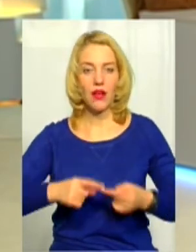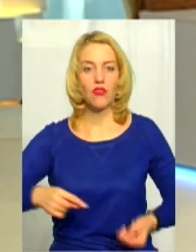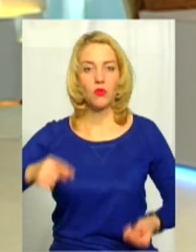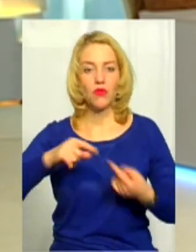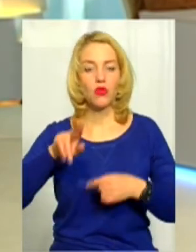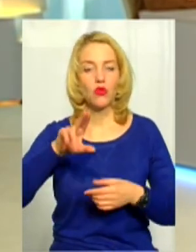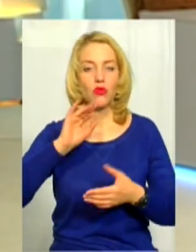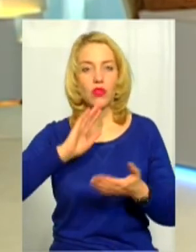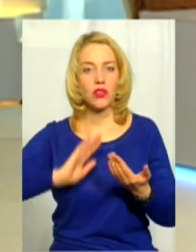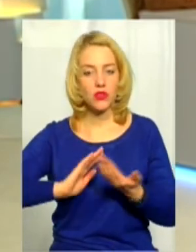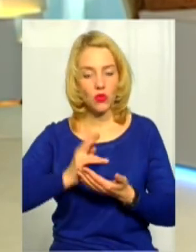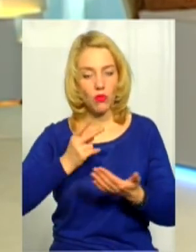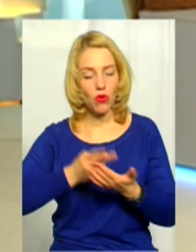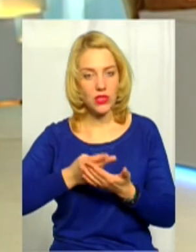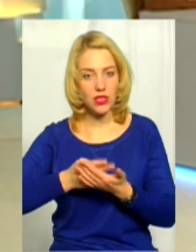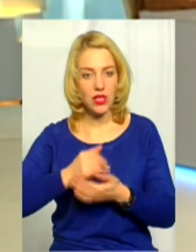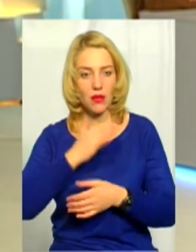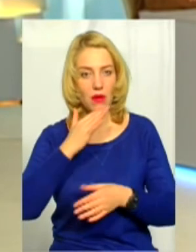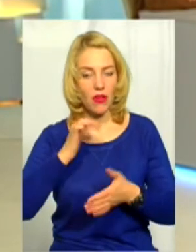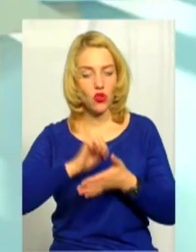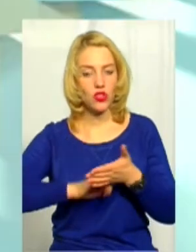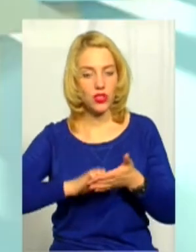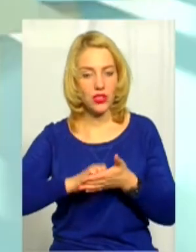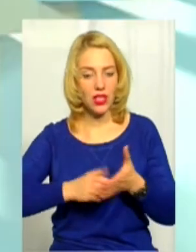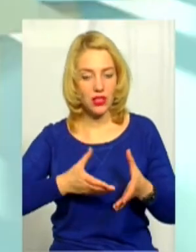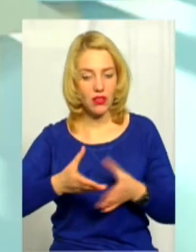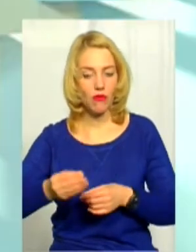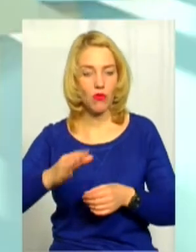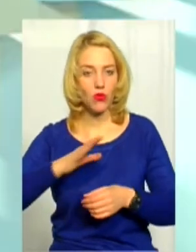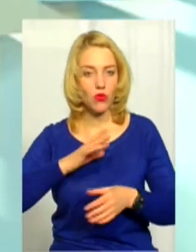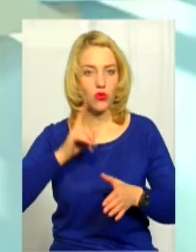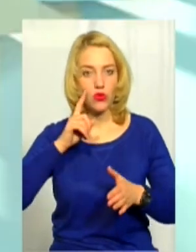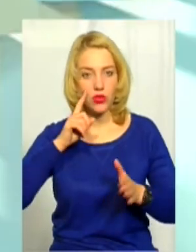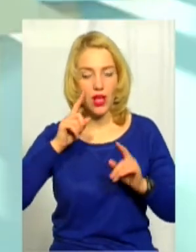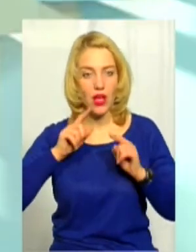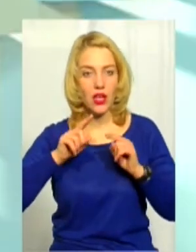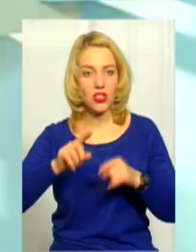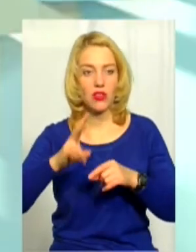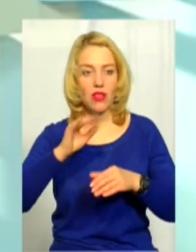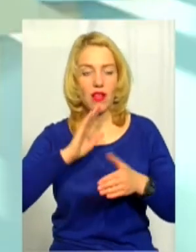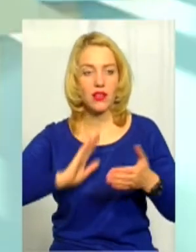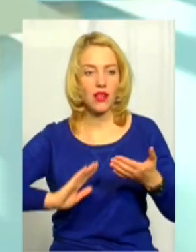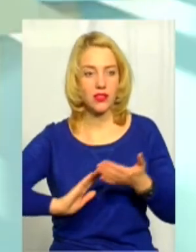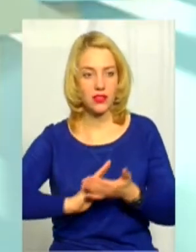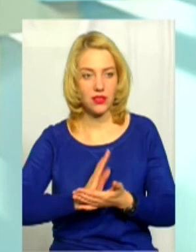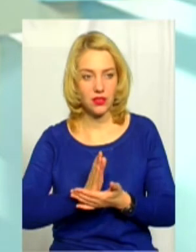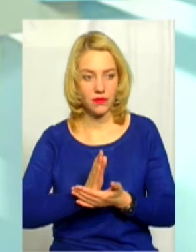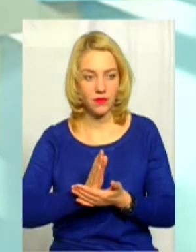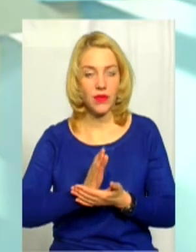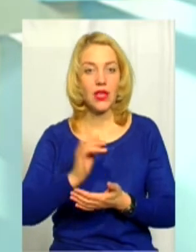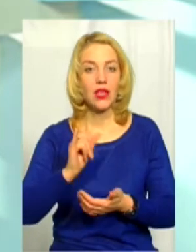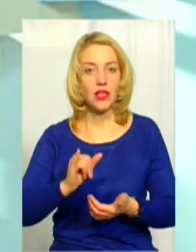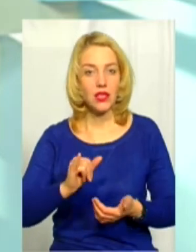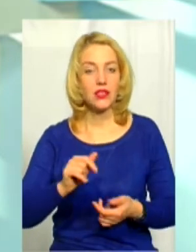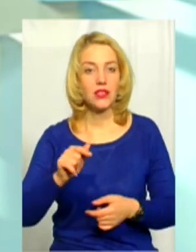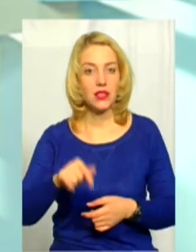показника. Тобто багато чинників було в цьому році зосереджено саме на якісний показник. І з